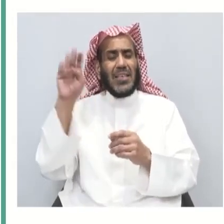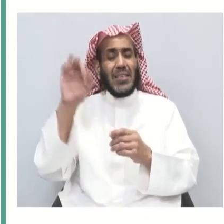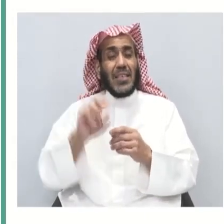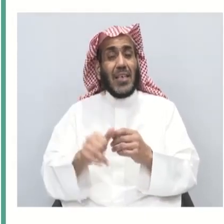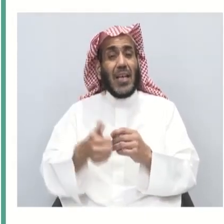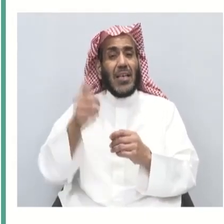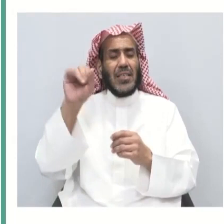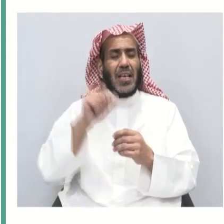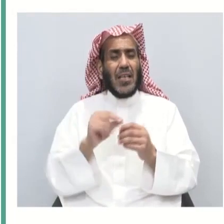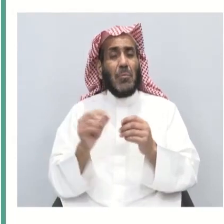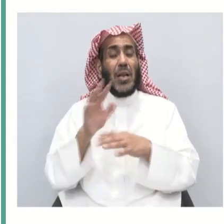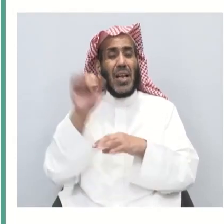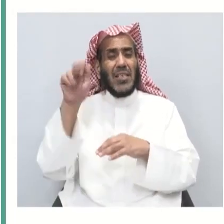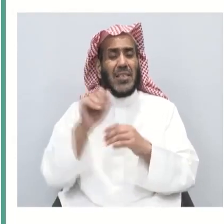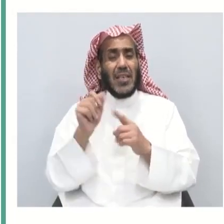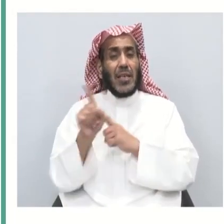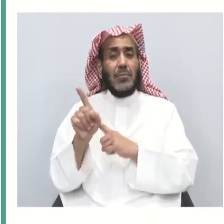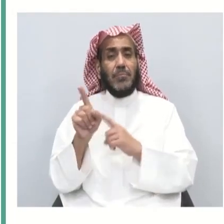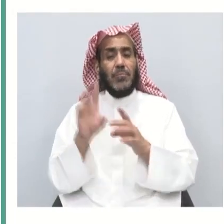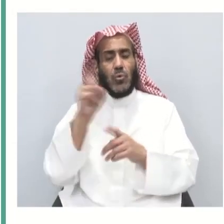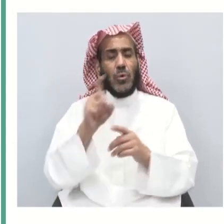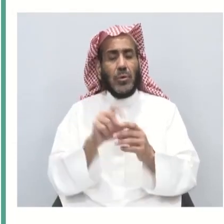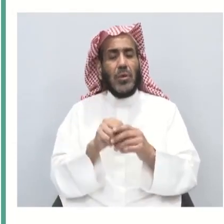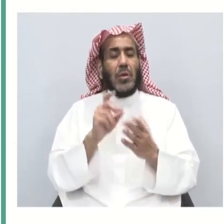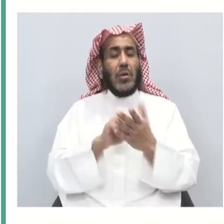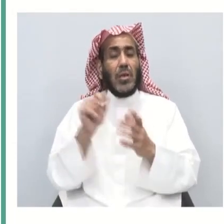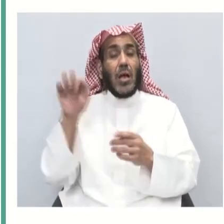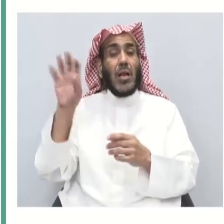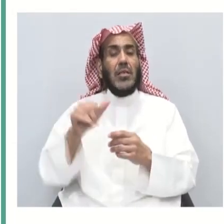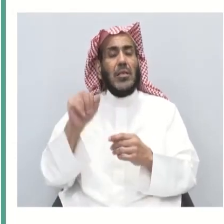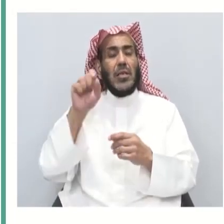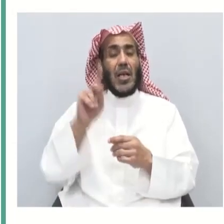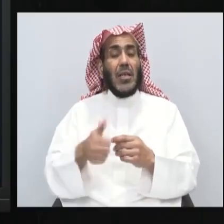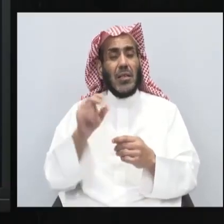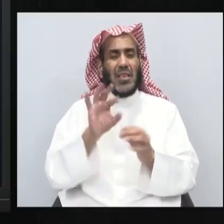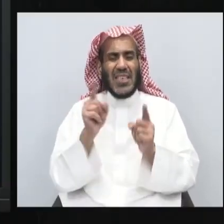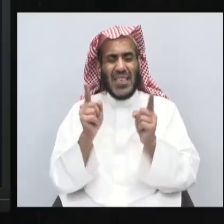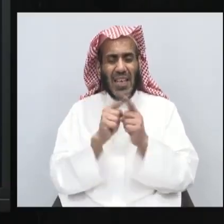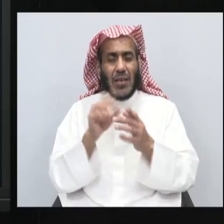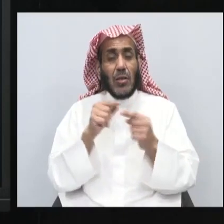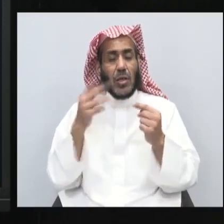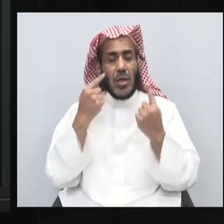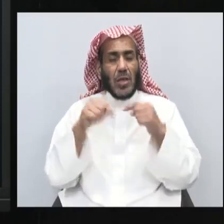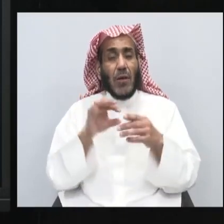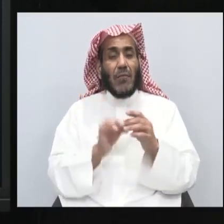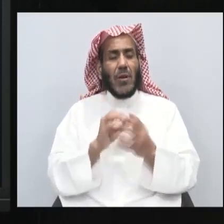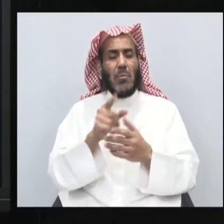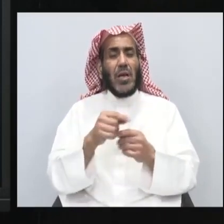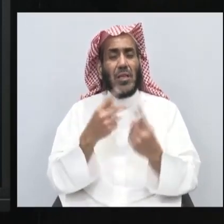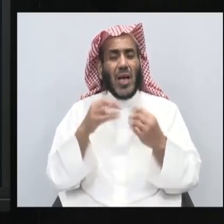السيكاديات أم الحزازيات؟ نعم، إنها الحزازيات، هي الصغيرة التي تعيش في المناطق